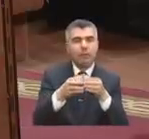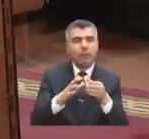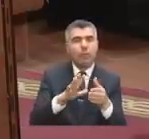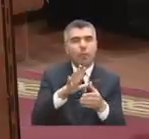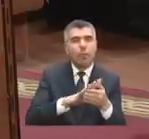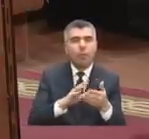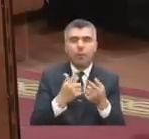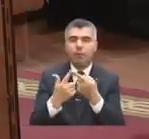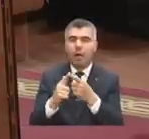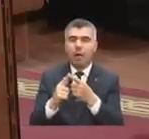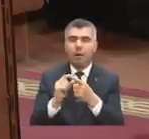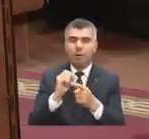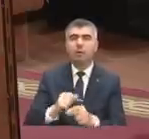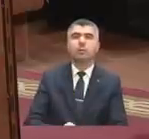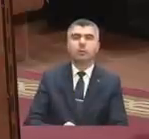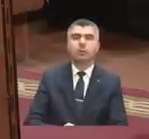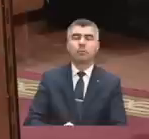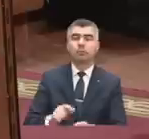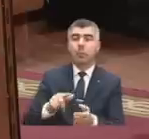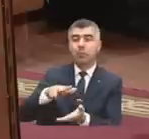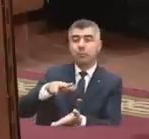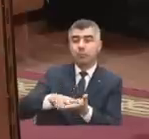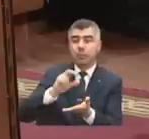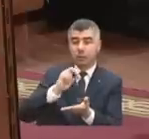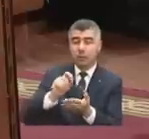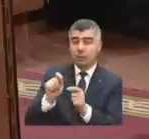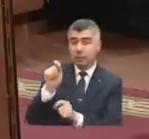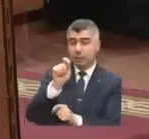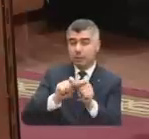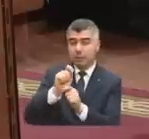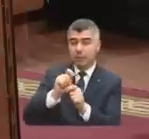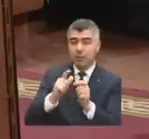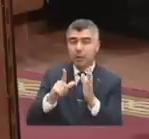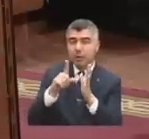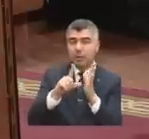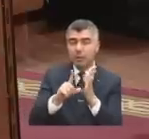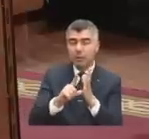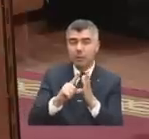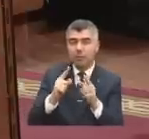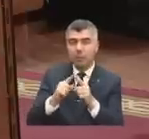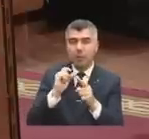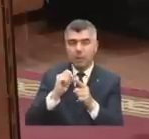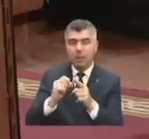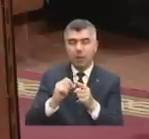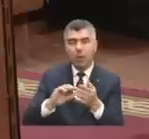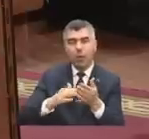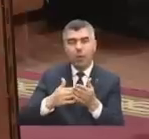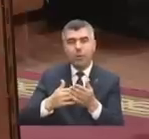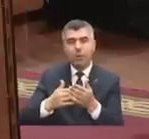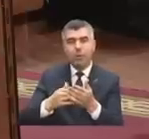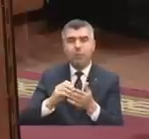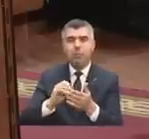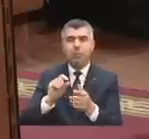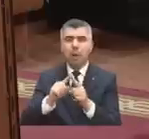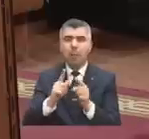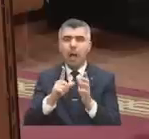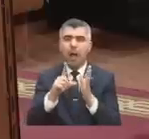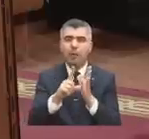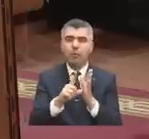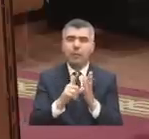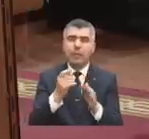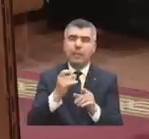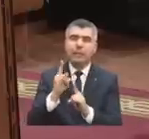العديد من المتدخلين حيث تم الاعتماد عند صياغته على مبدا المماثله بغرض الاحتفاظ بنفس الحقوق